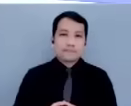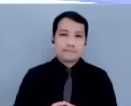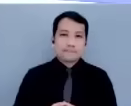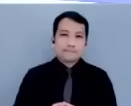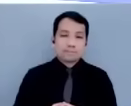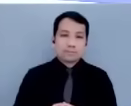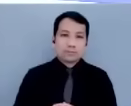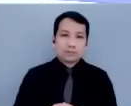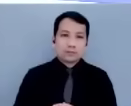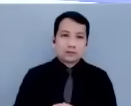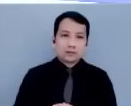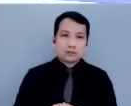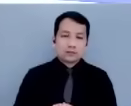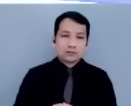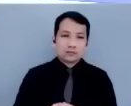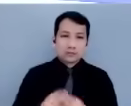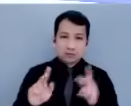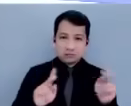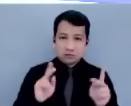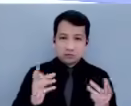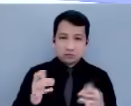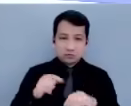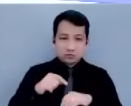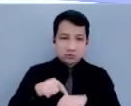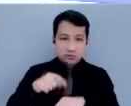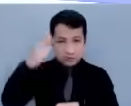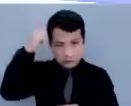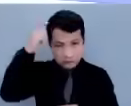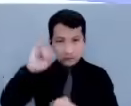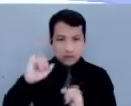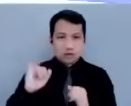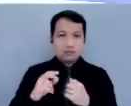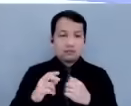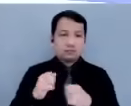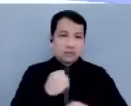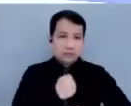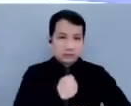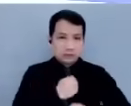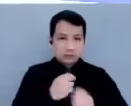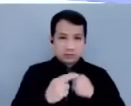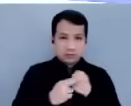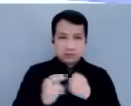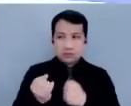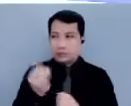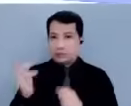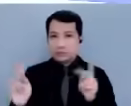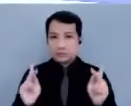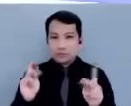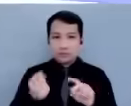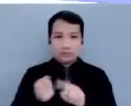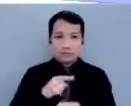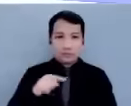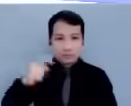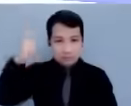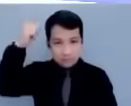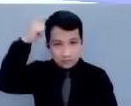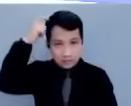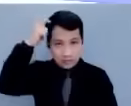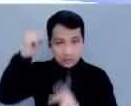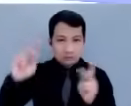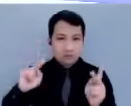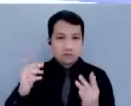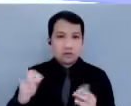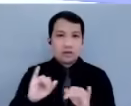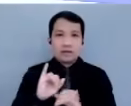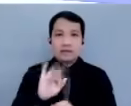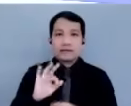Residente na Navy Reservist pa. Ito ang bagong tungkulin ng ilang ibatan o residente ng Batanes sakaling madamay ang probinsya. Oras na lumala ang